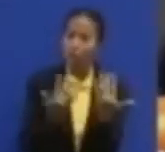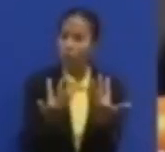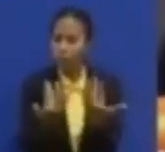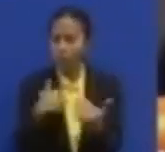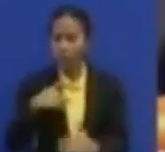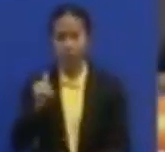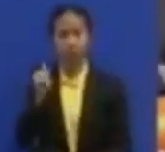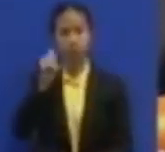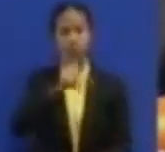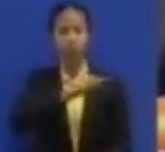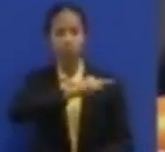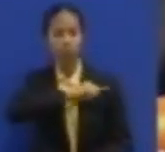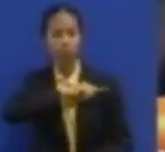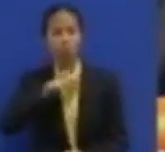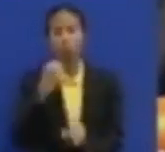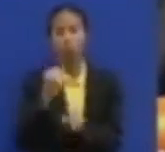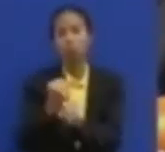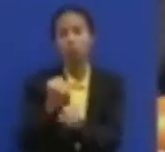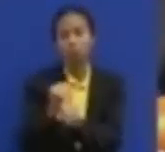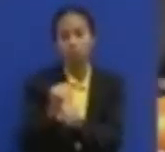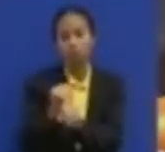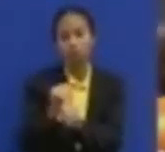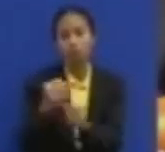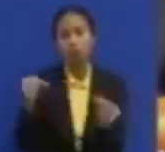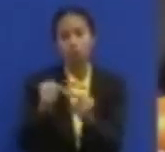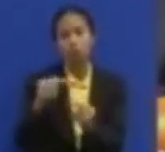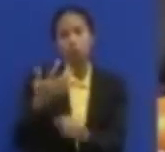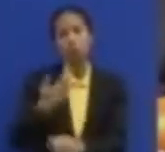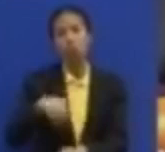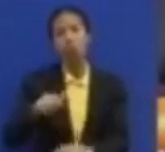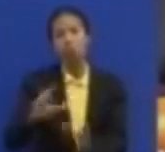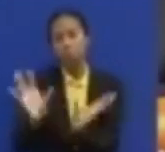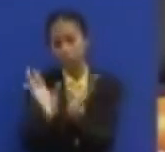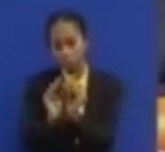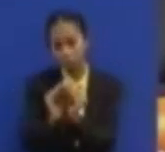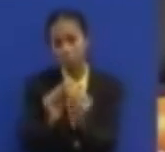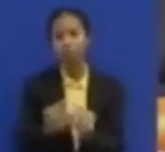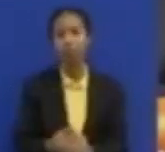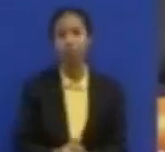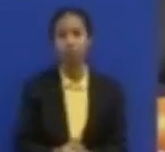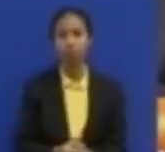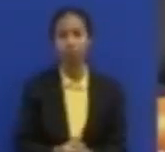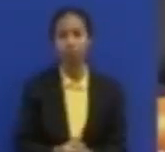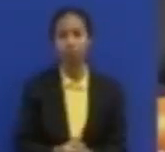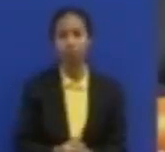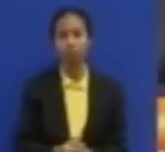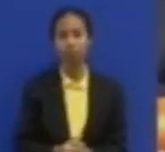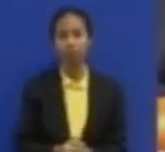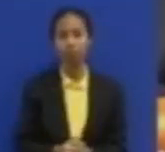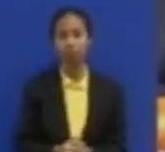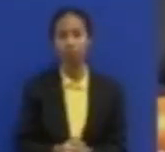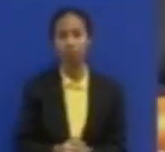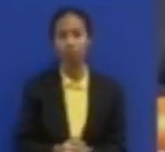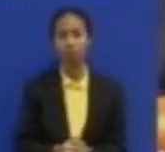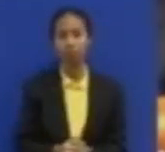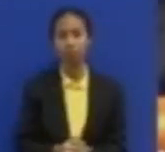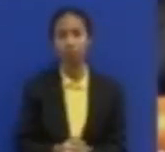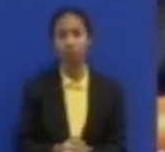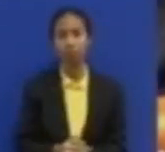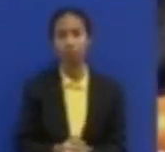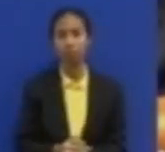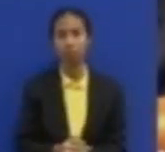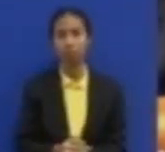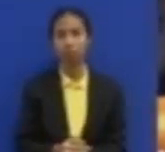ทำหน้าที่ จะประท้วง ในสภาผู้ทรงเกียรติแห่งนี ้ครับท่านครับปลายอยู่จะประท้วงข้ออะไร